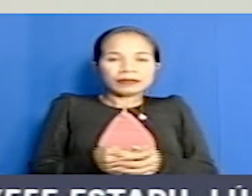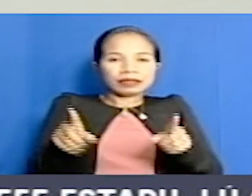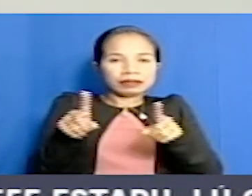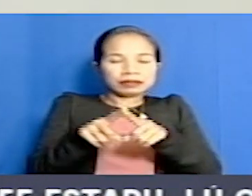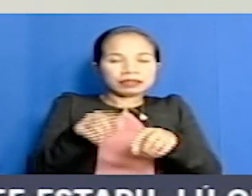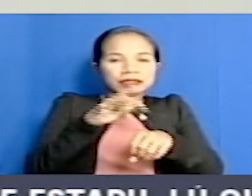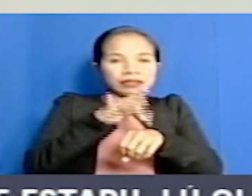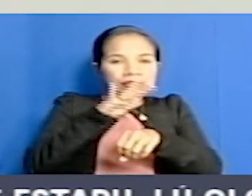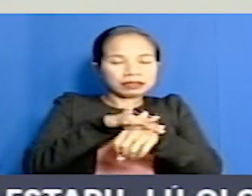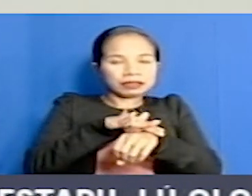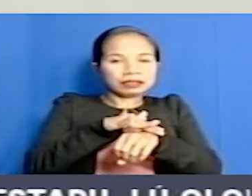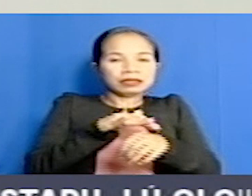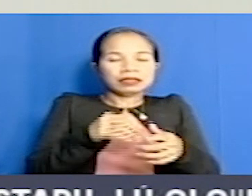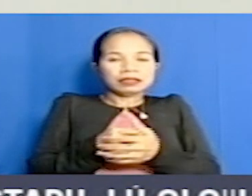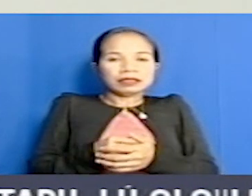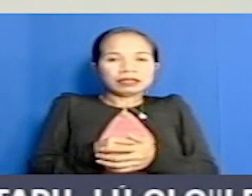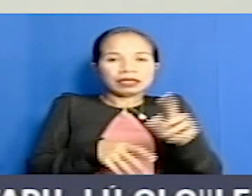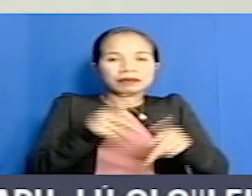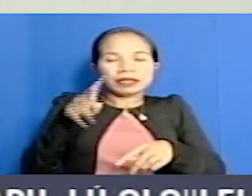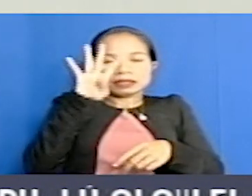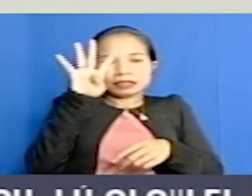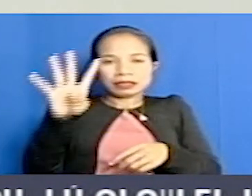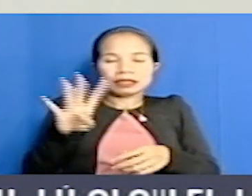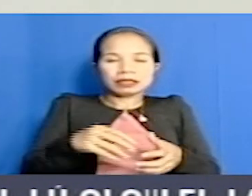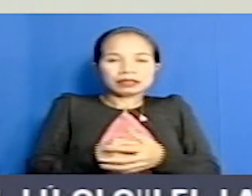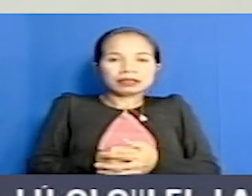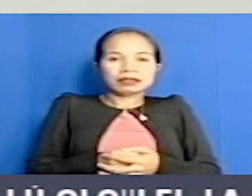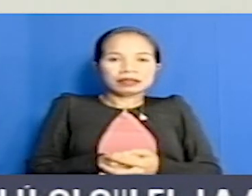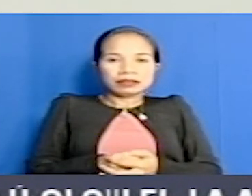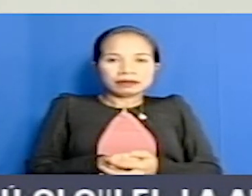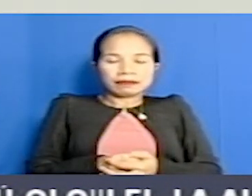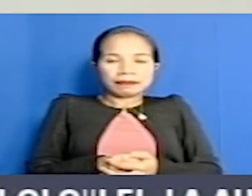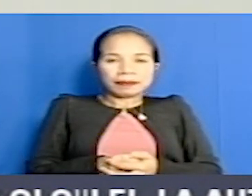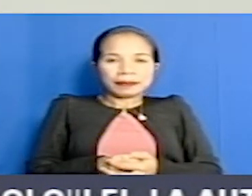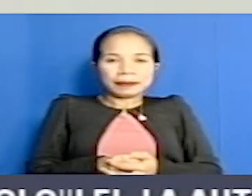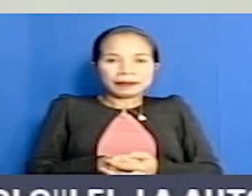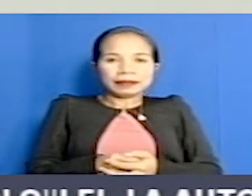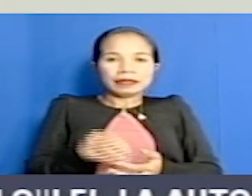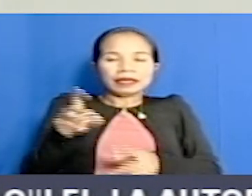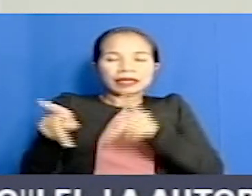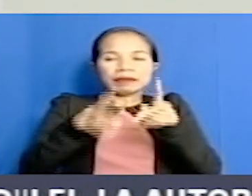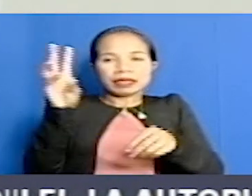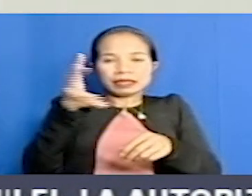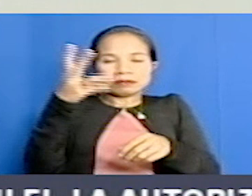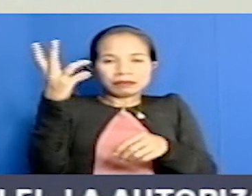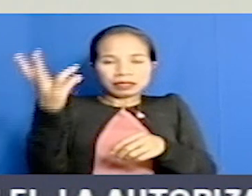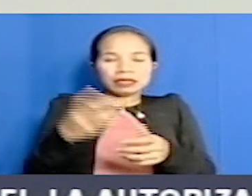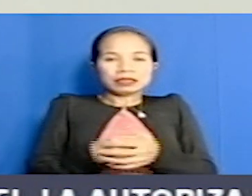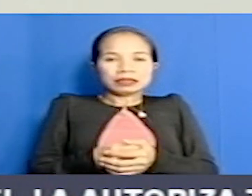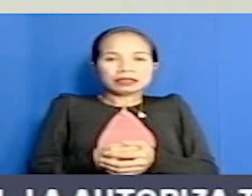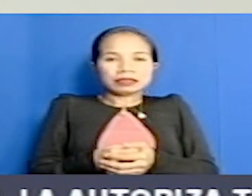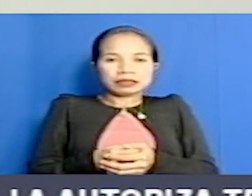dengue hemorragia ne iha naing hat. I 16 pessoas ne ba